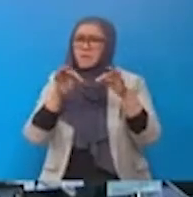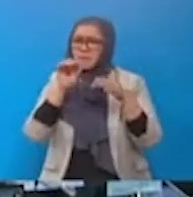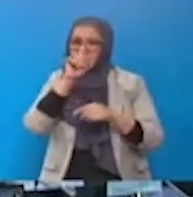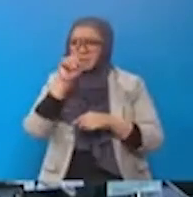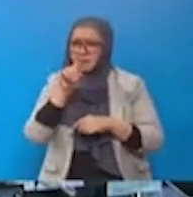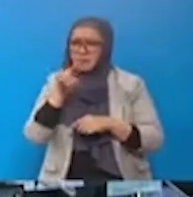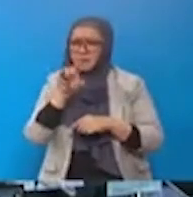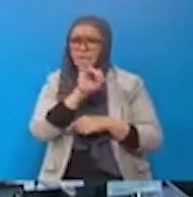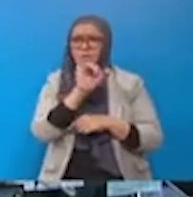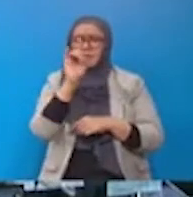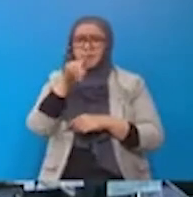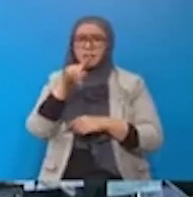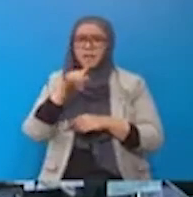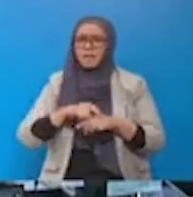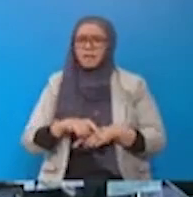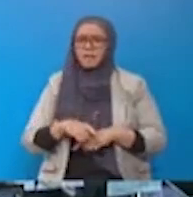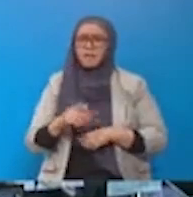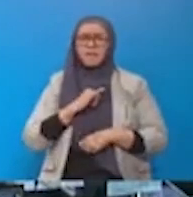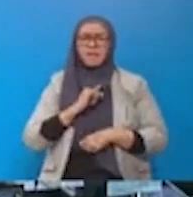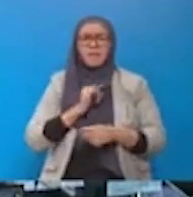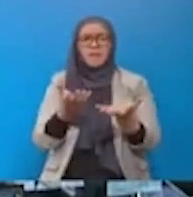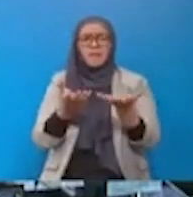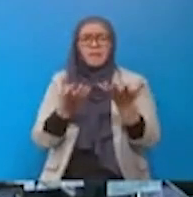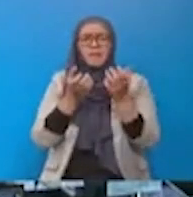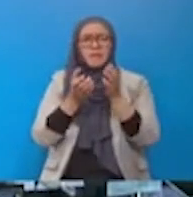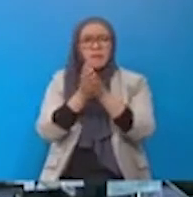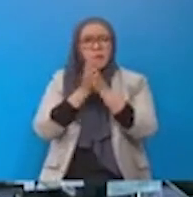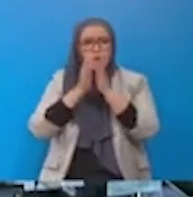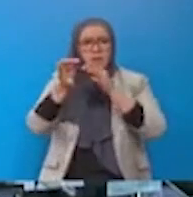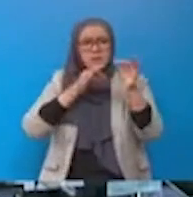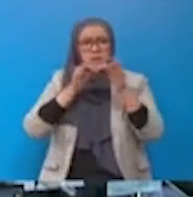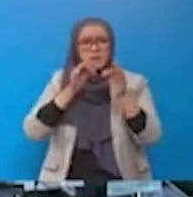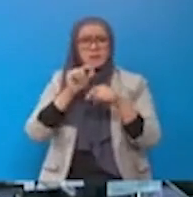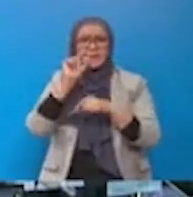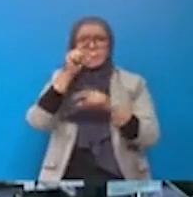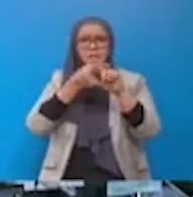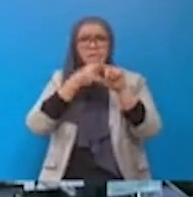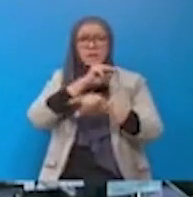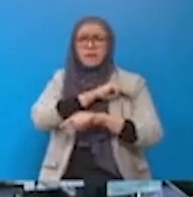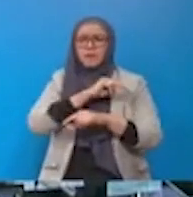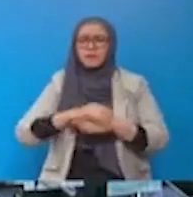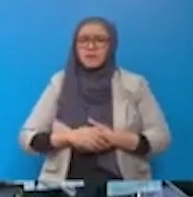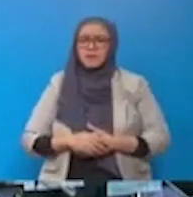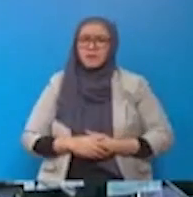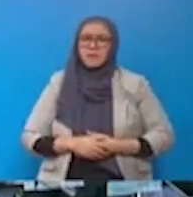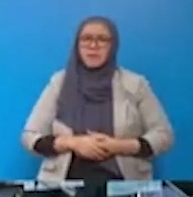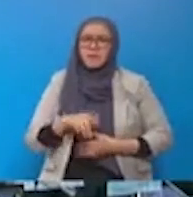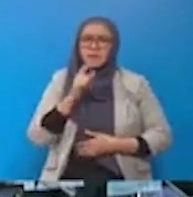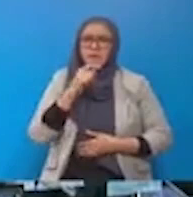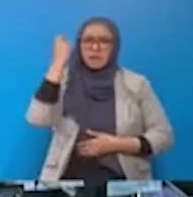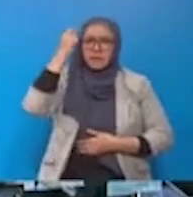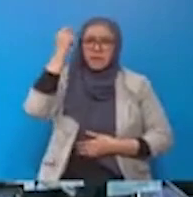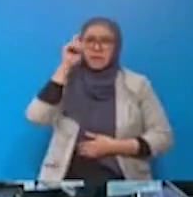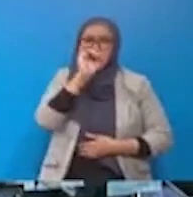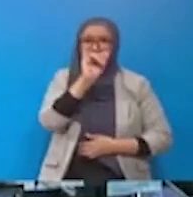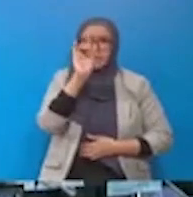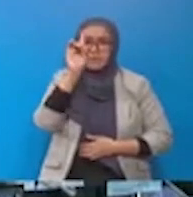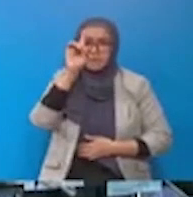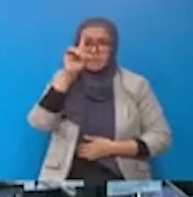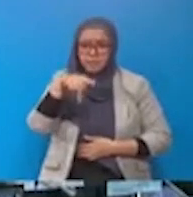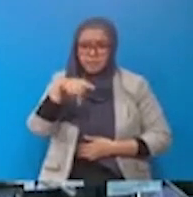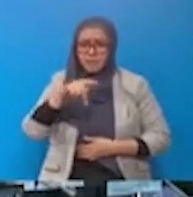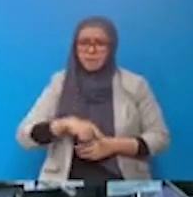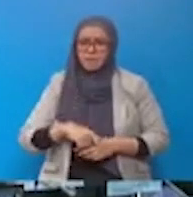mp2p baru Selain mohon sedikit penjelasan daripada menteri telah dibeton kita tahu